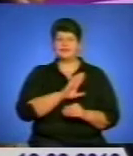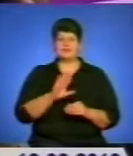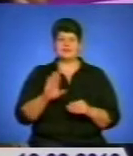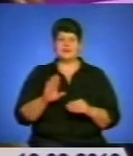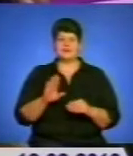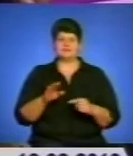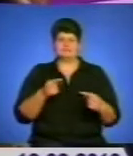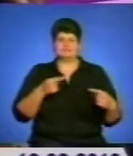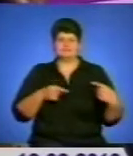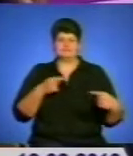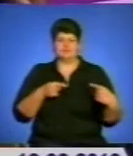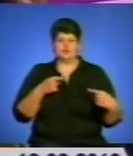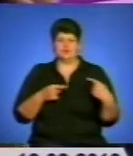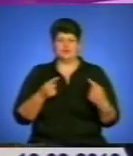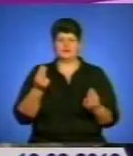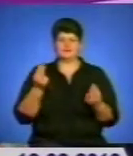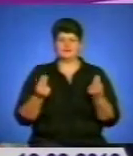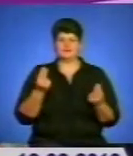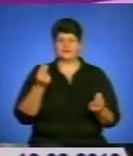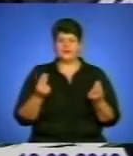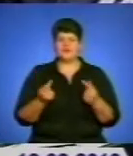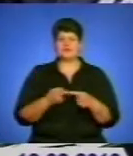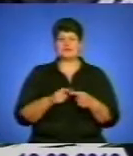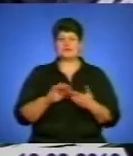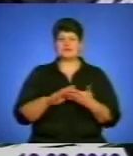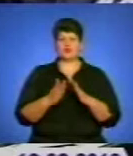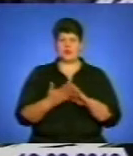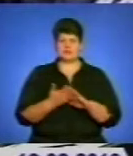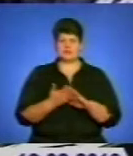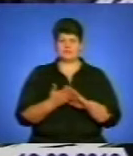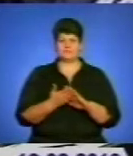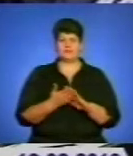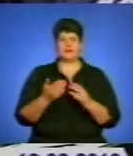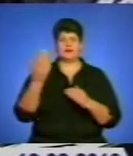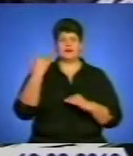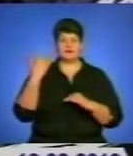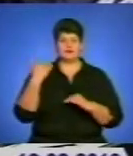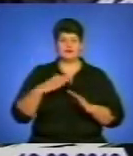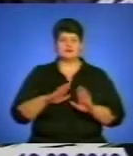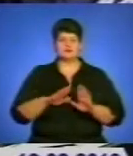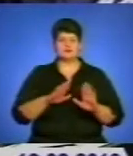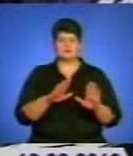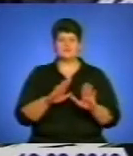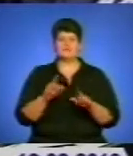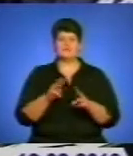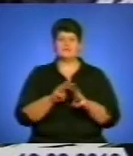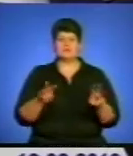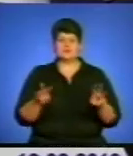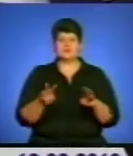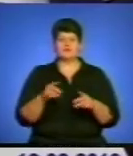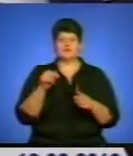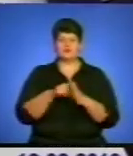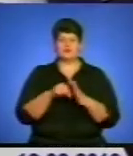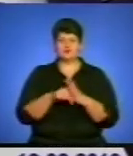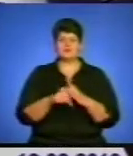неконфліктним гравцем в цій ситуації. Екс-міністр зовнішньополітичного відомства Володимир Огризко